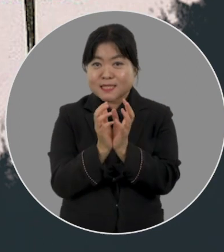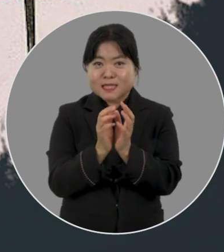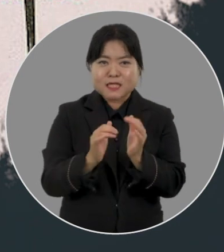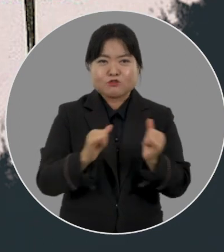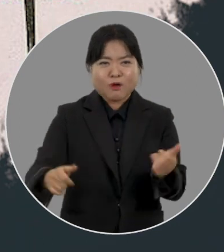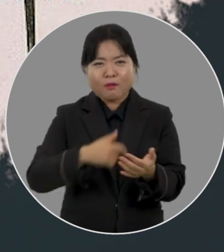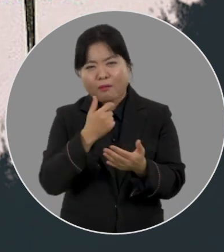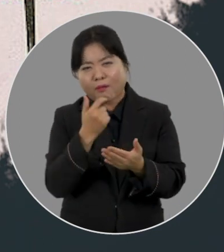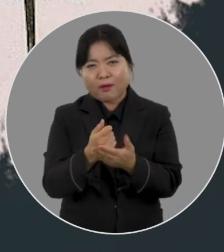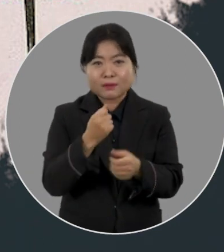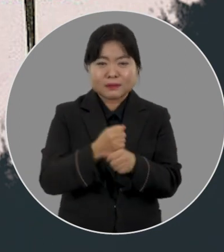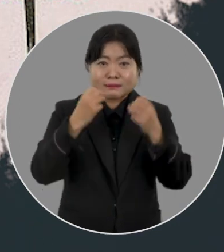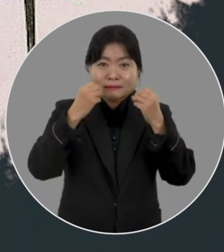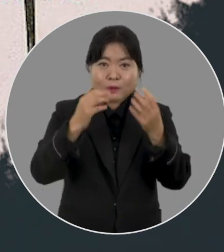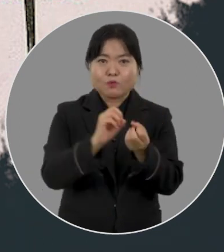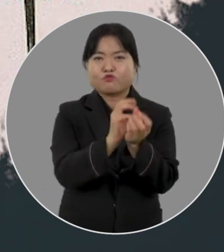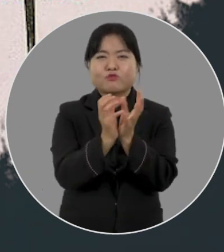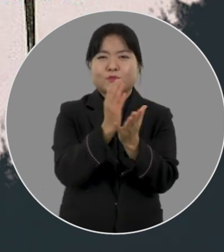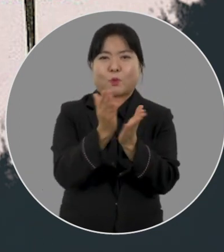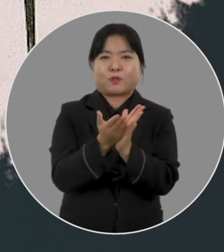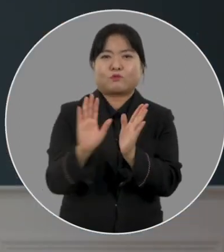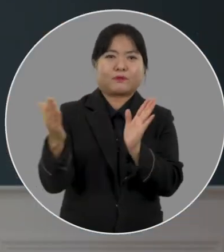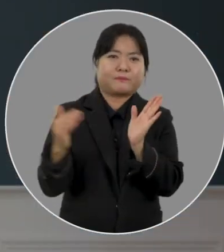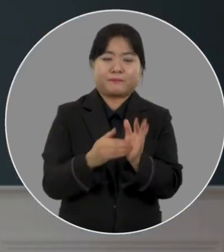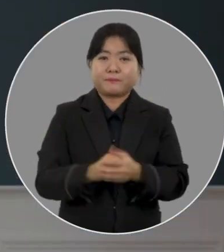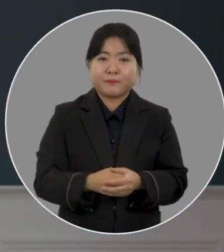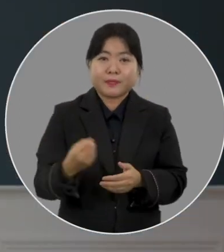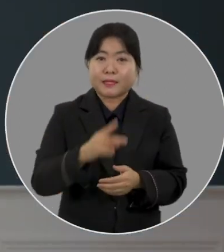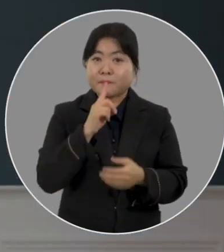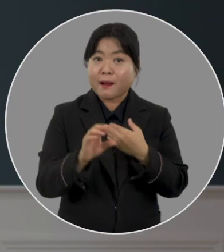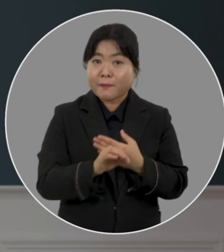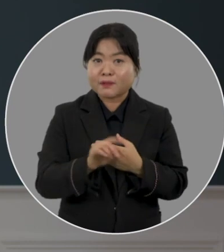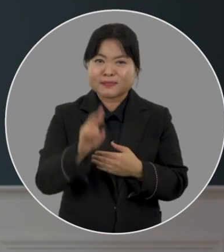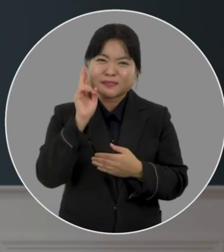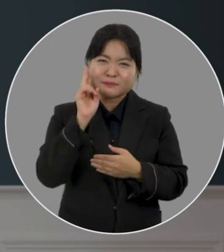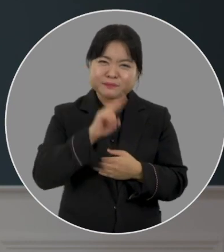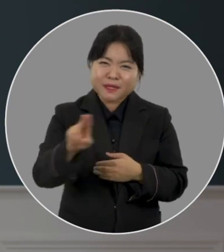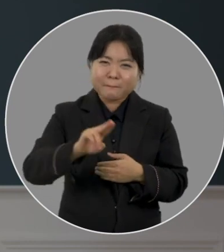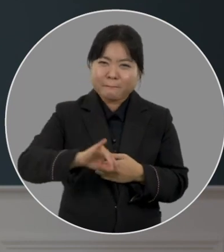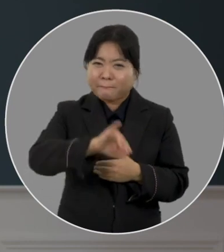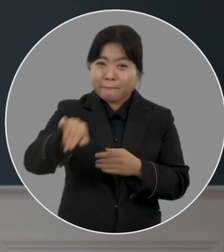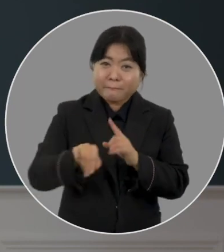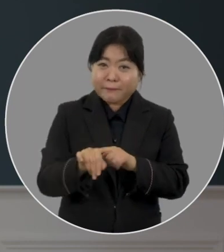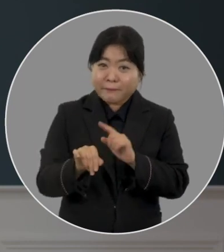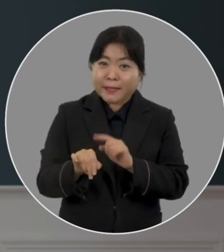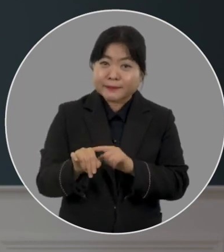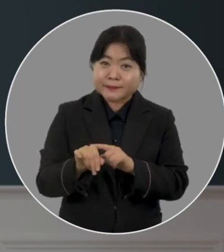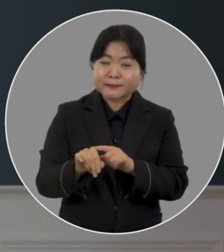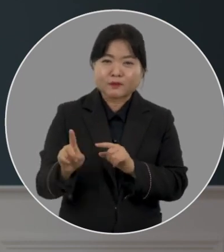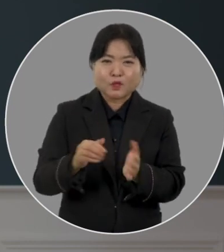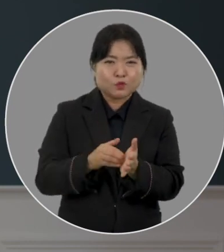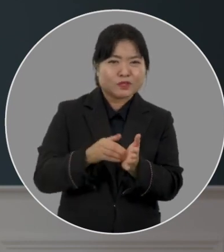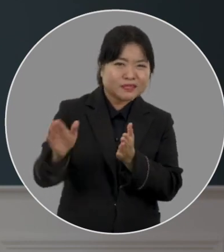탐복하는 이제 새로운 튤립종을 만들어내는 것입니다. 다시 말하면 이제 끔찍한 바이러스는